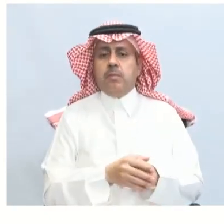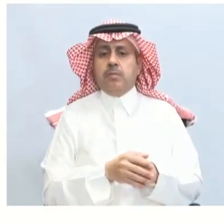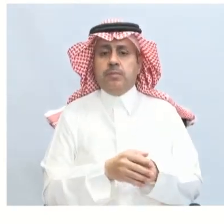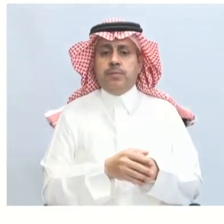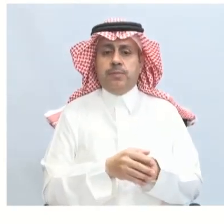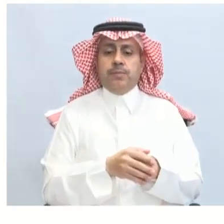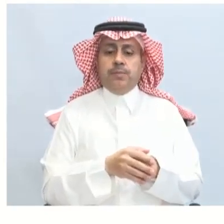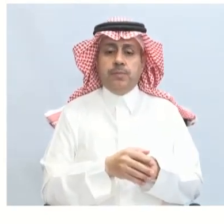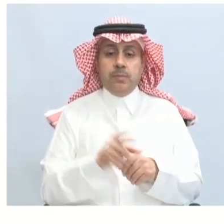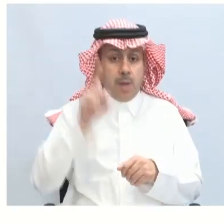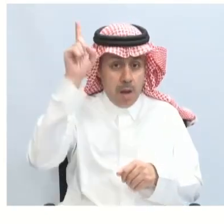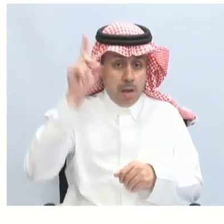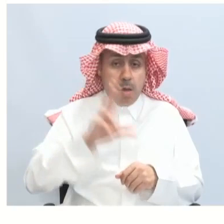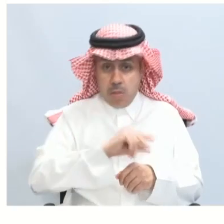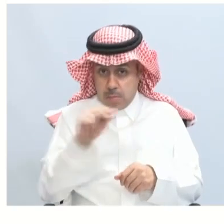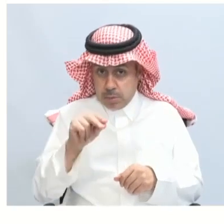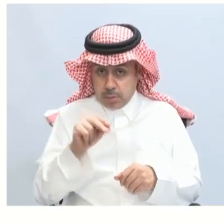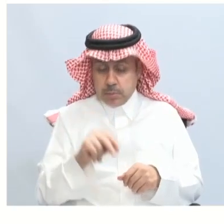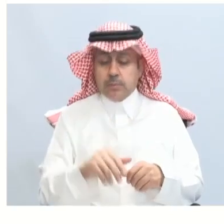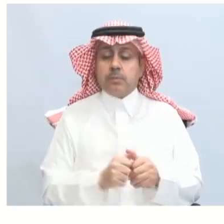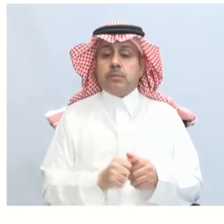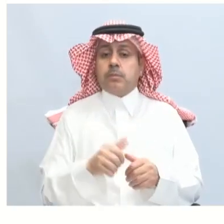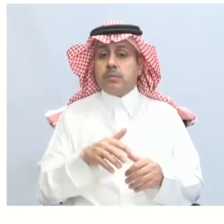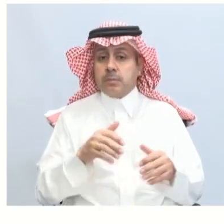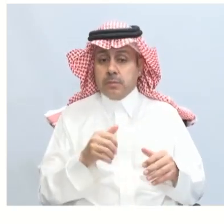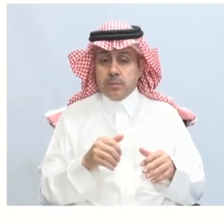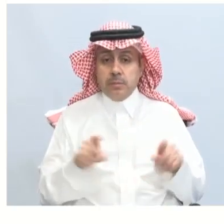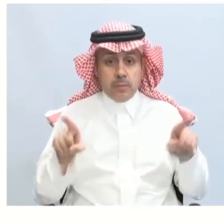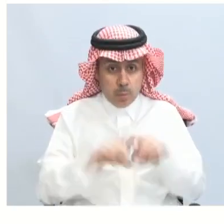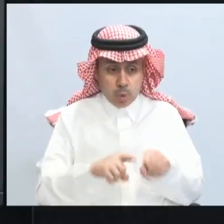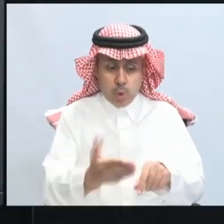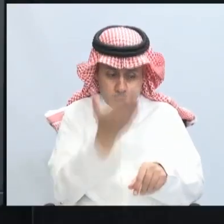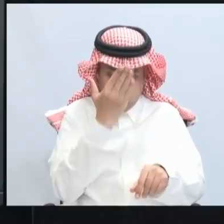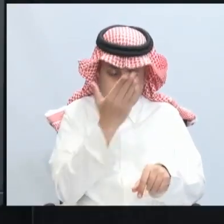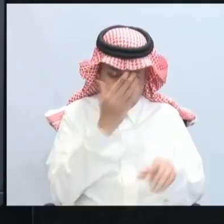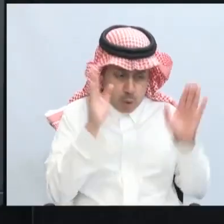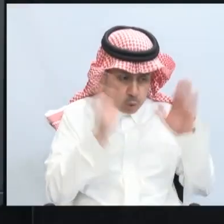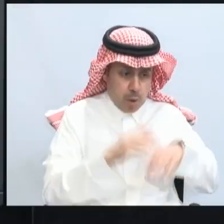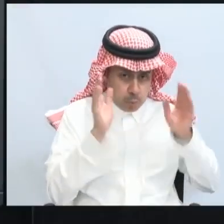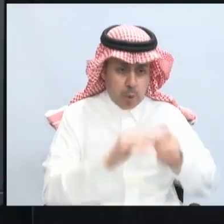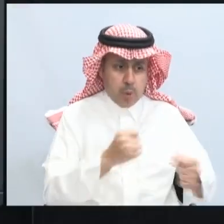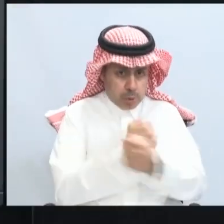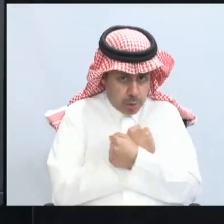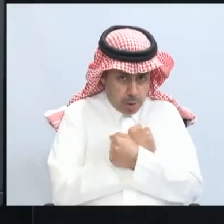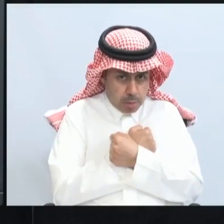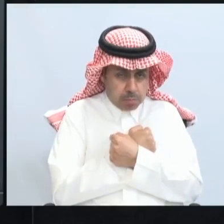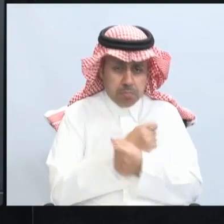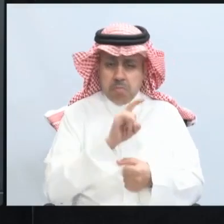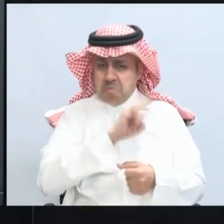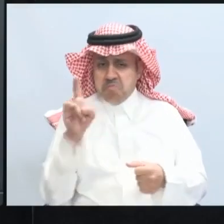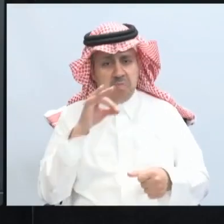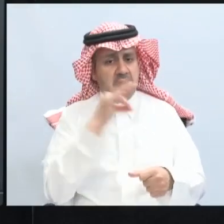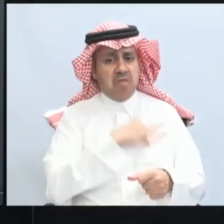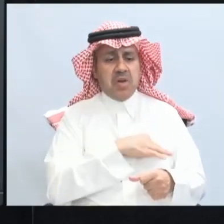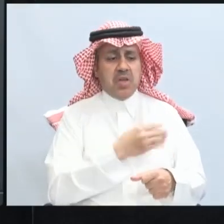مثالا لهؤلاء المشركين لما يسجد ويعبد هؤلاء هؤلاء الاولياء كانه